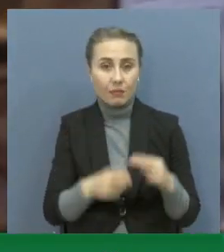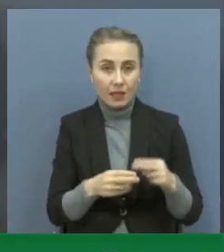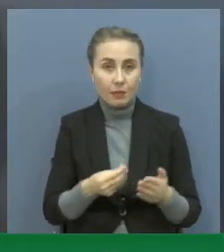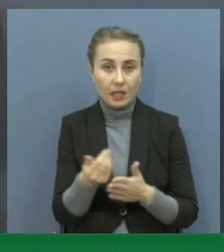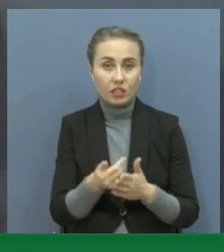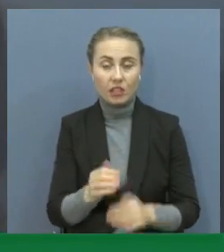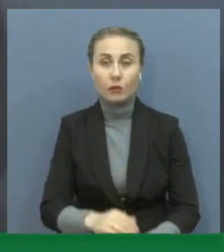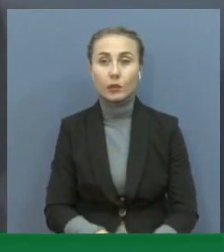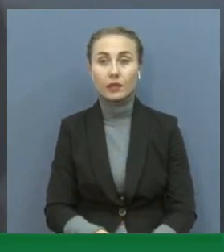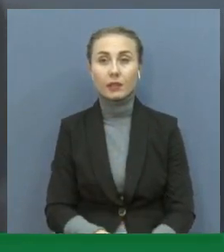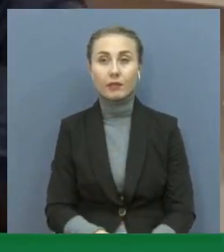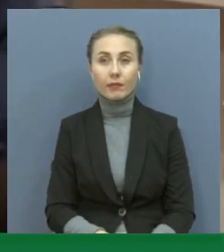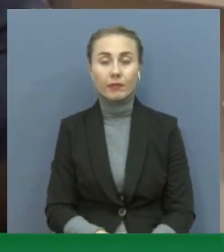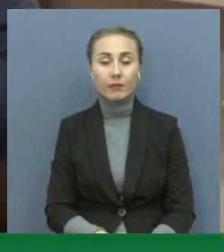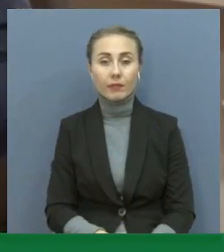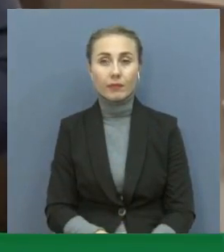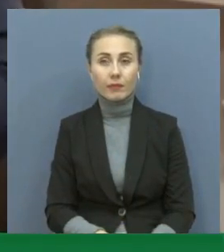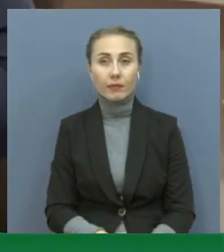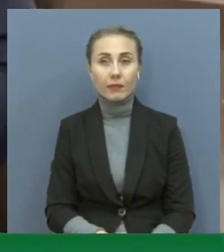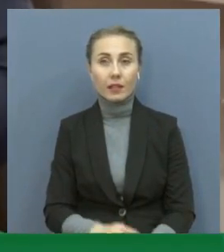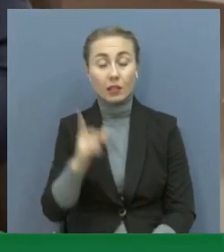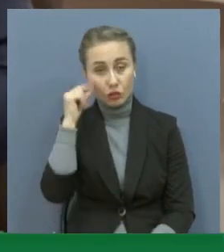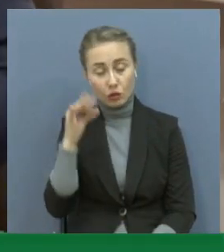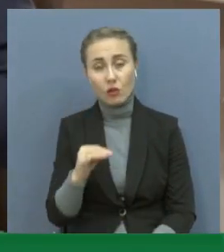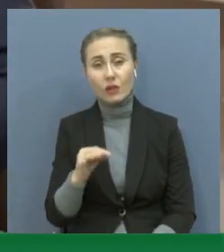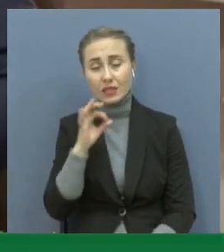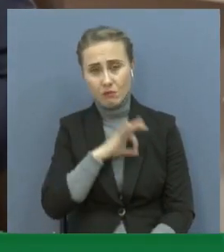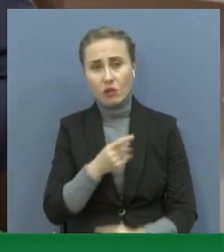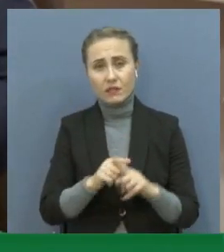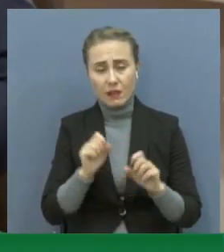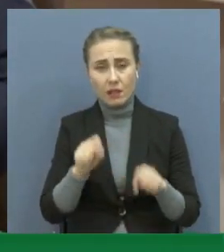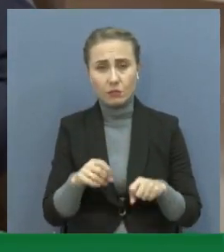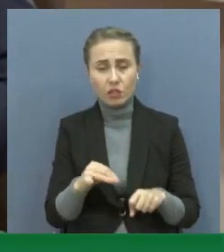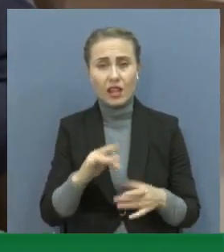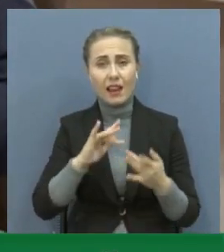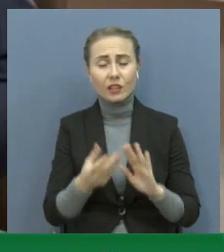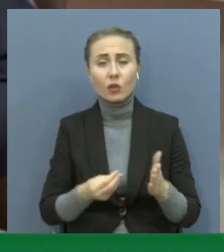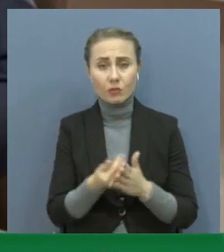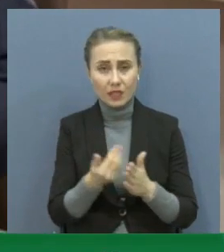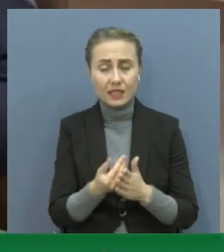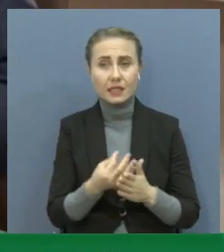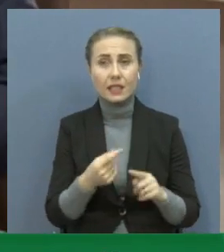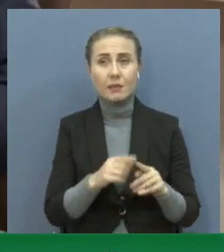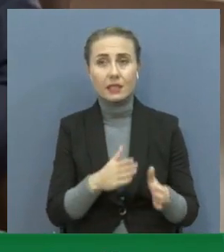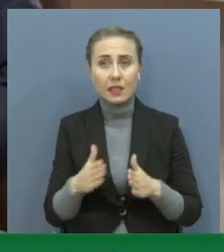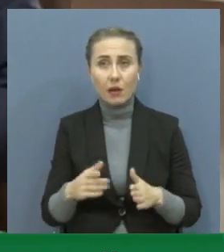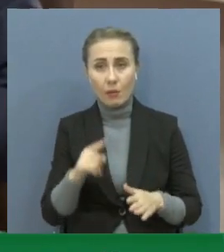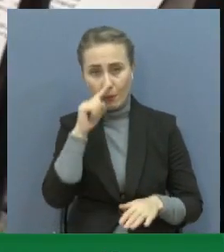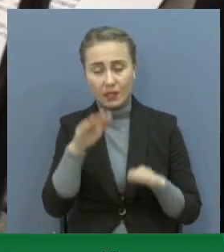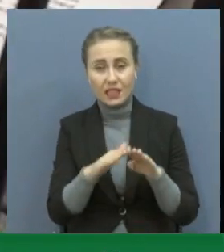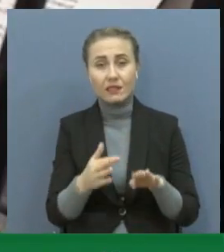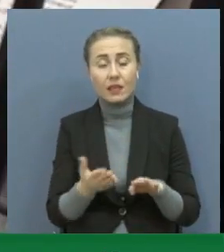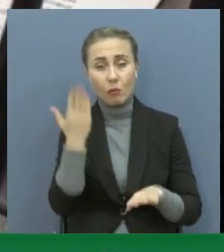выплаты. Число мошенничеств, совершенных с использованием возможностей интернета и различных электронных платежей, платежных систем по сравнению с прошлым